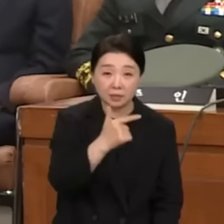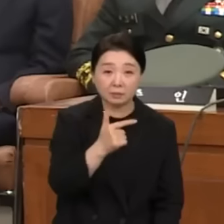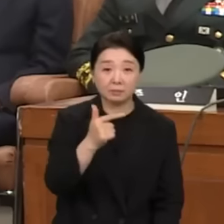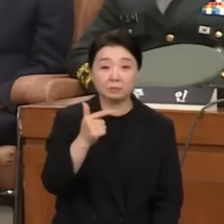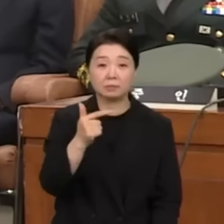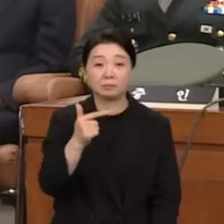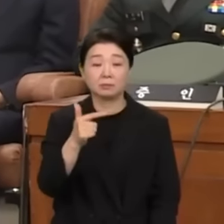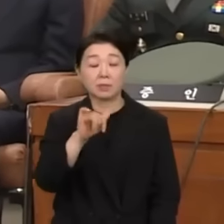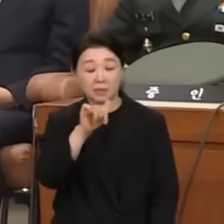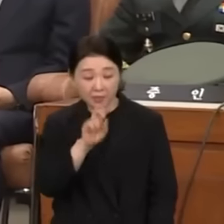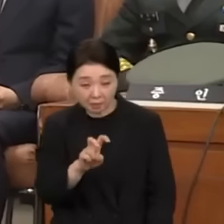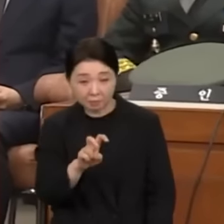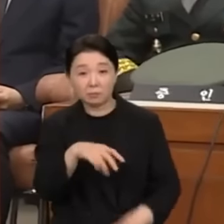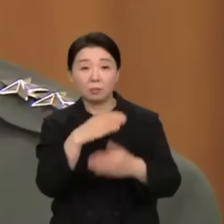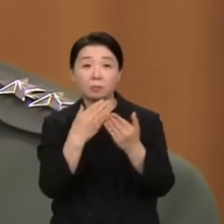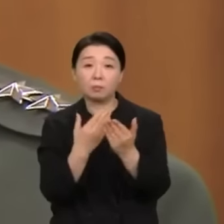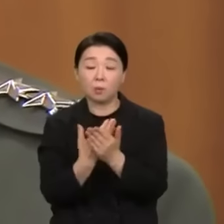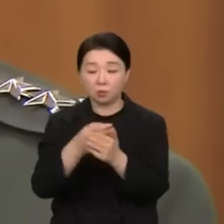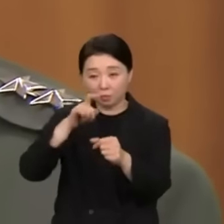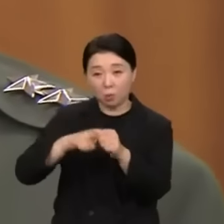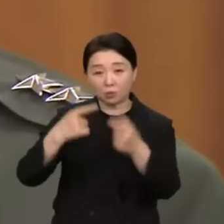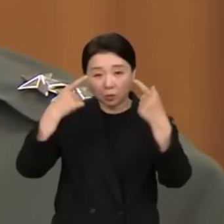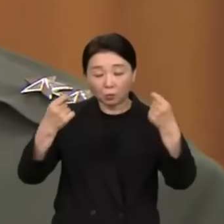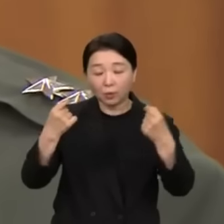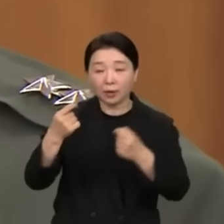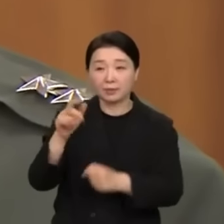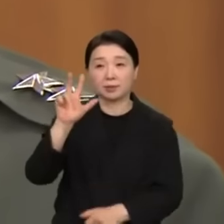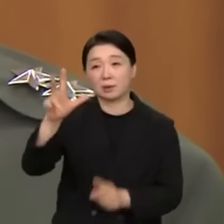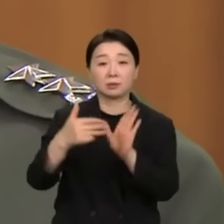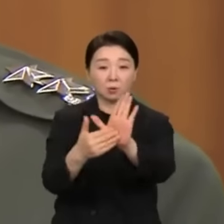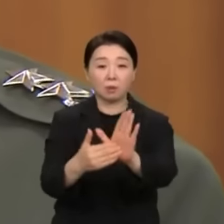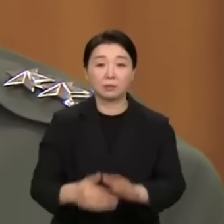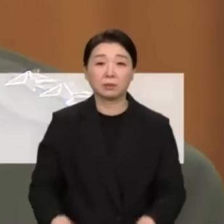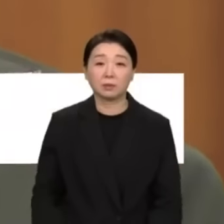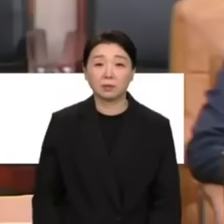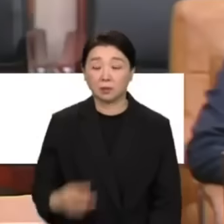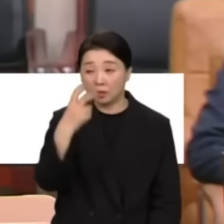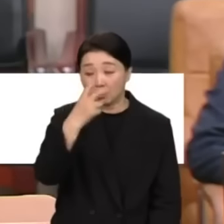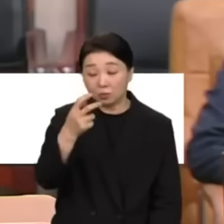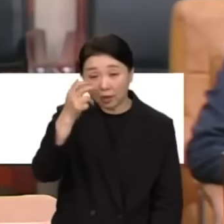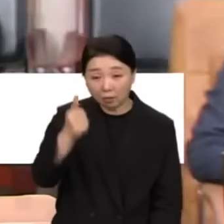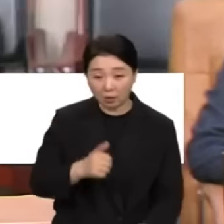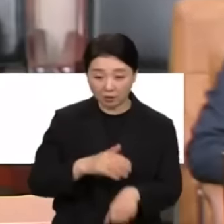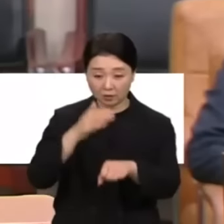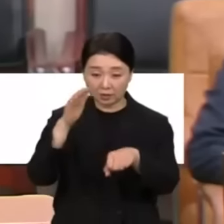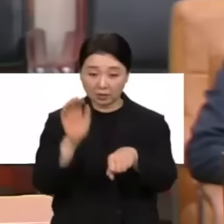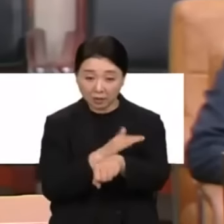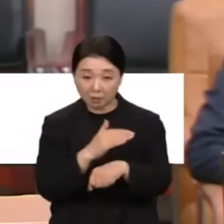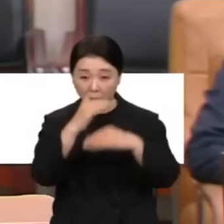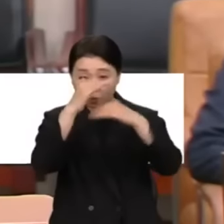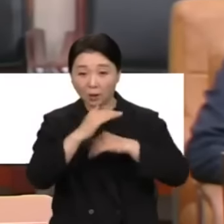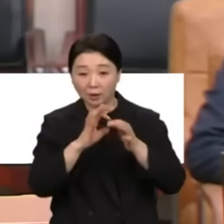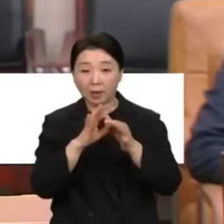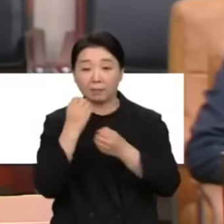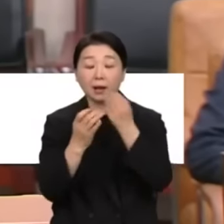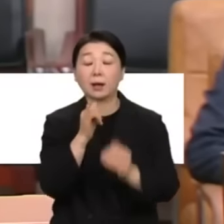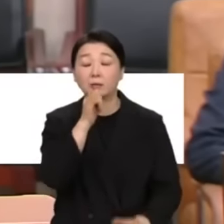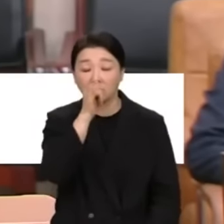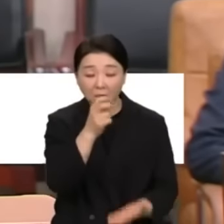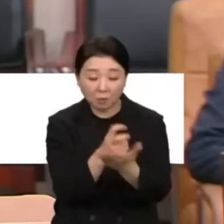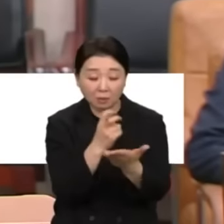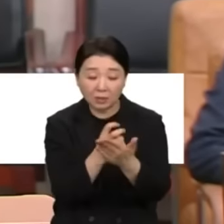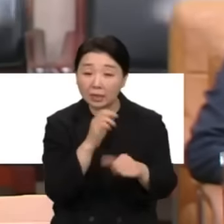해병 1사단장도 모두 같은 취지로 선서를 거부했습니다. 수사기관의 그릇된 사실관계 및 법리